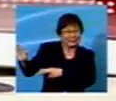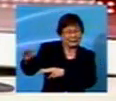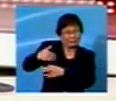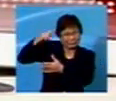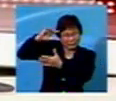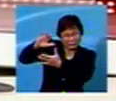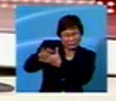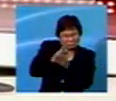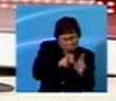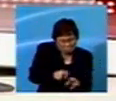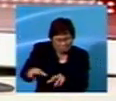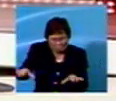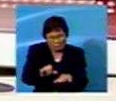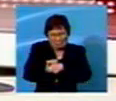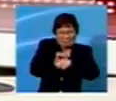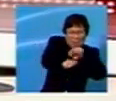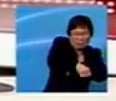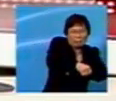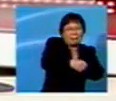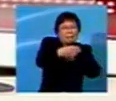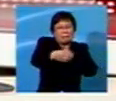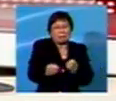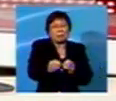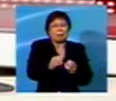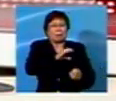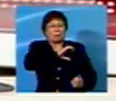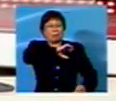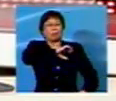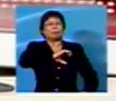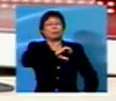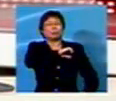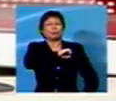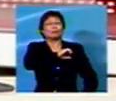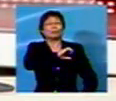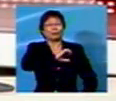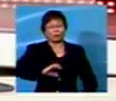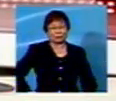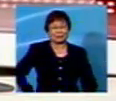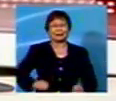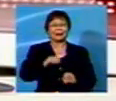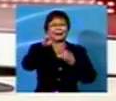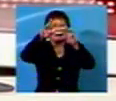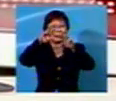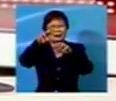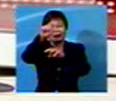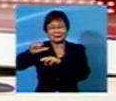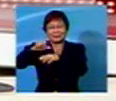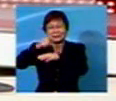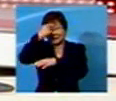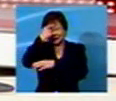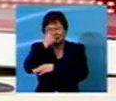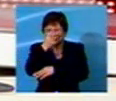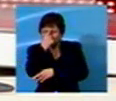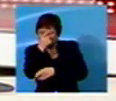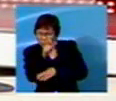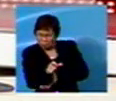dipercayai merancang melakukan serangan ke atas pejabat konsulat asing di India sesatan bagi melihat penglibatan suspek sama ada